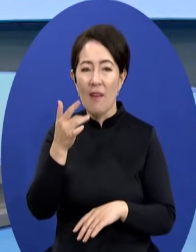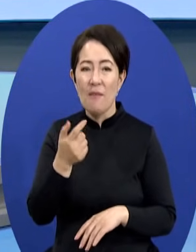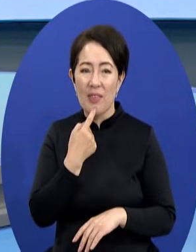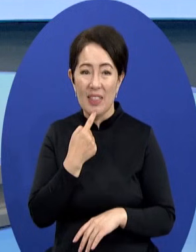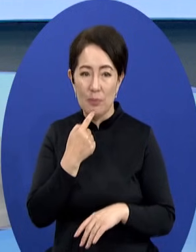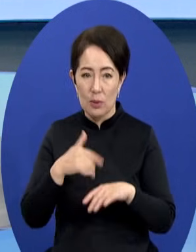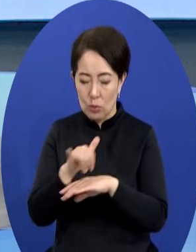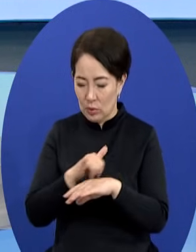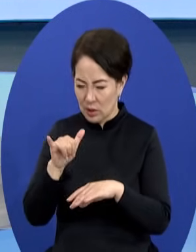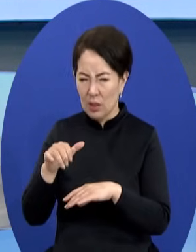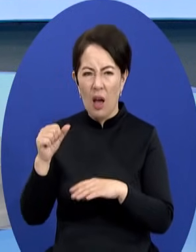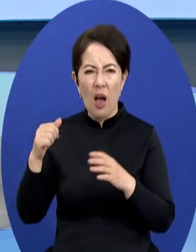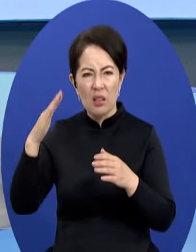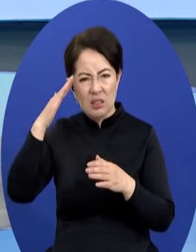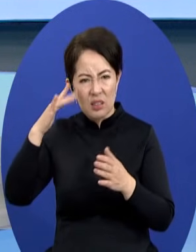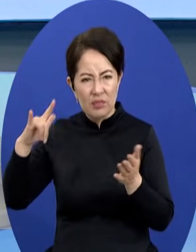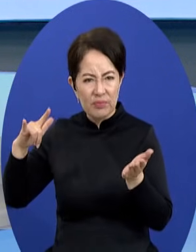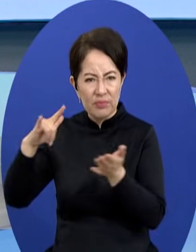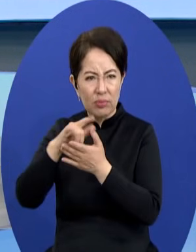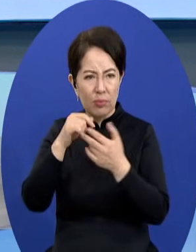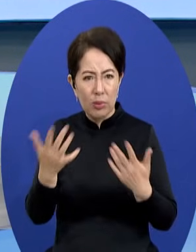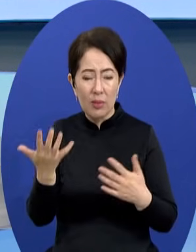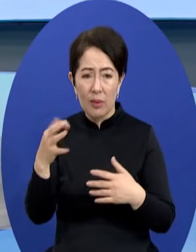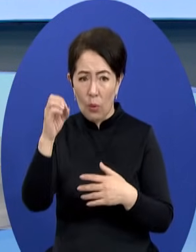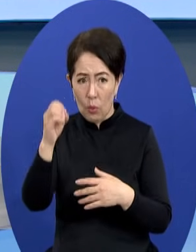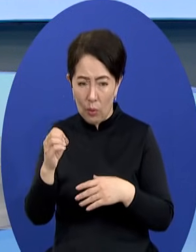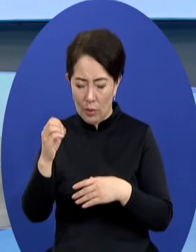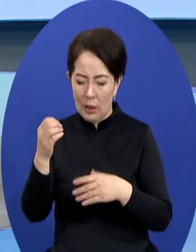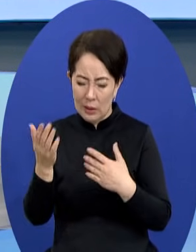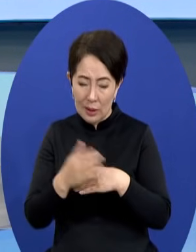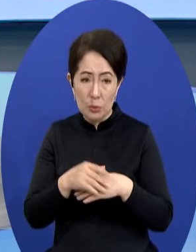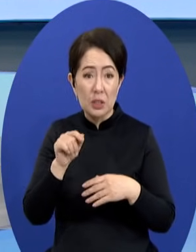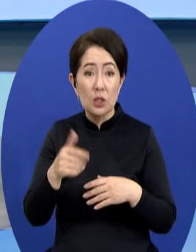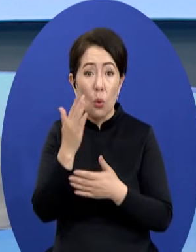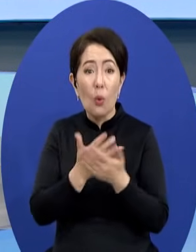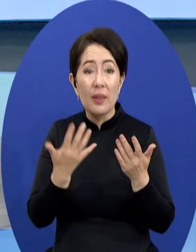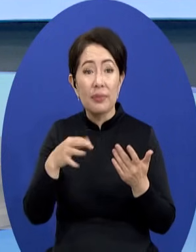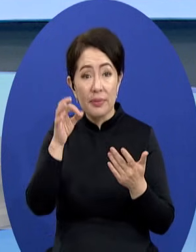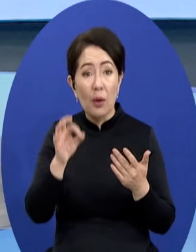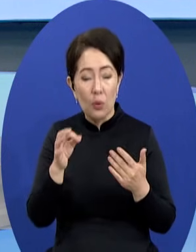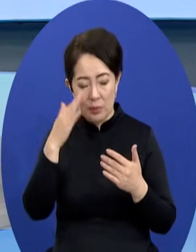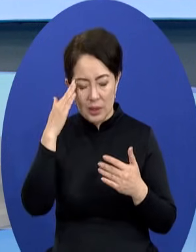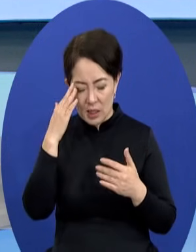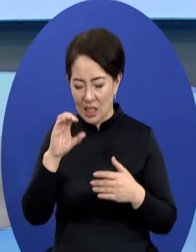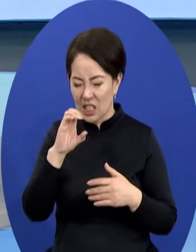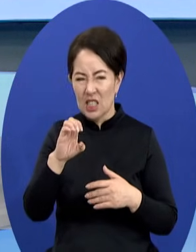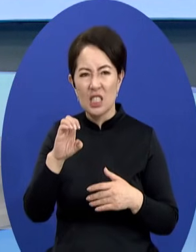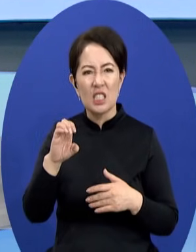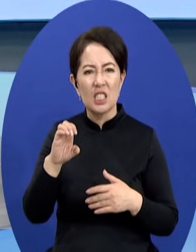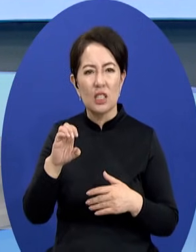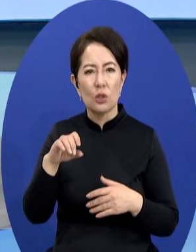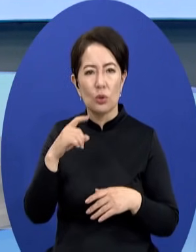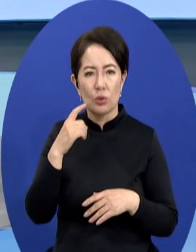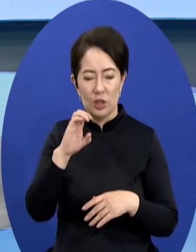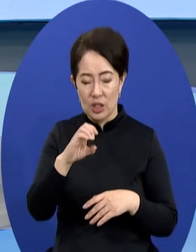50 орчим хүн амьнасаа алдаад байна. Ослоор амиа алдагсд ихэнх нь цэргүүд байжээ. Одоогоор С-130 гих ачаа тээврийн онгоцны осны шалтгааныг